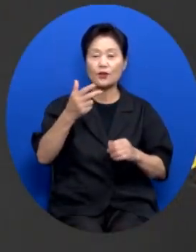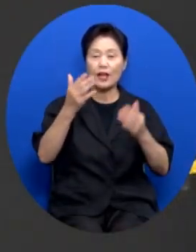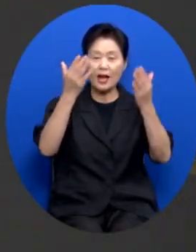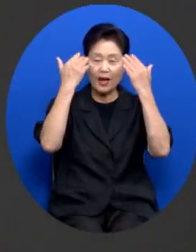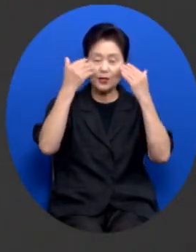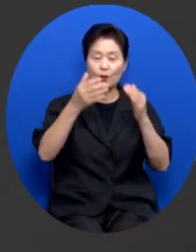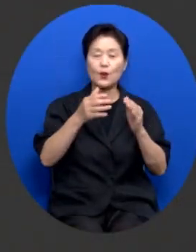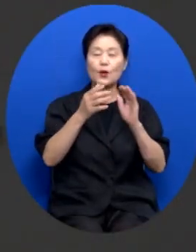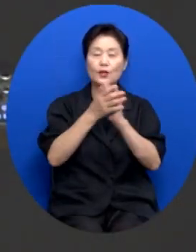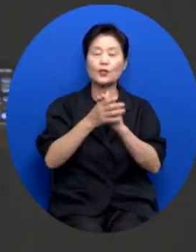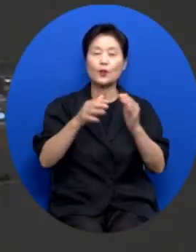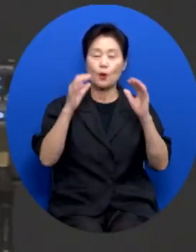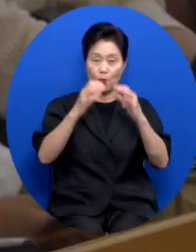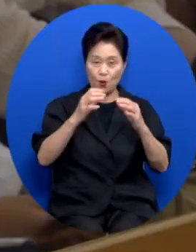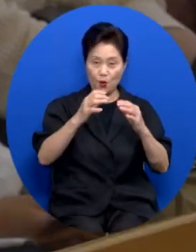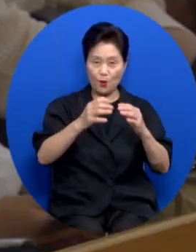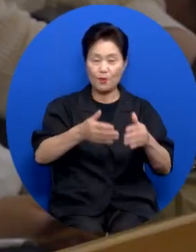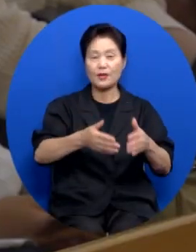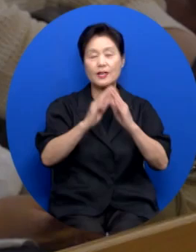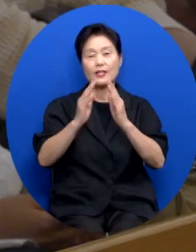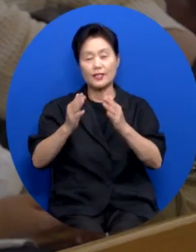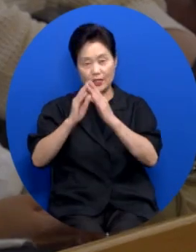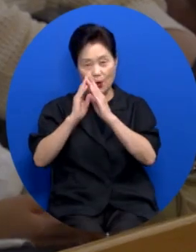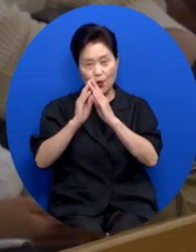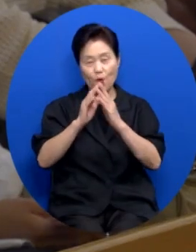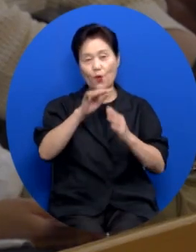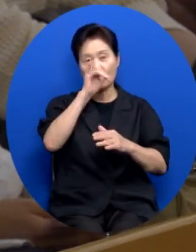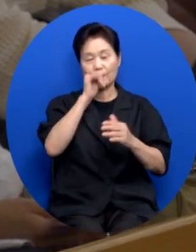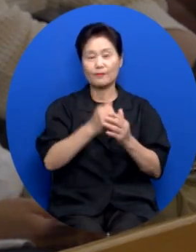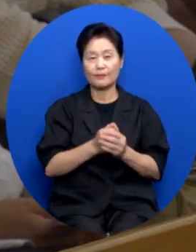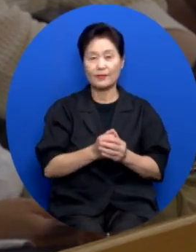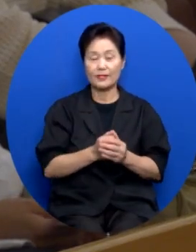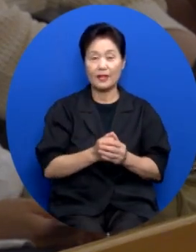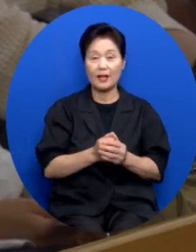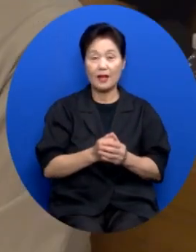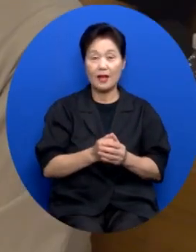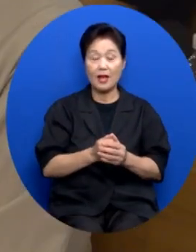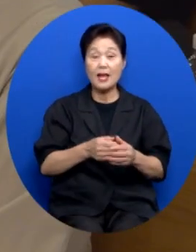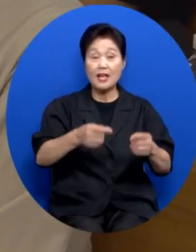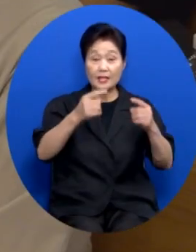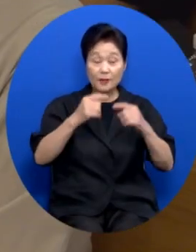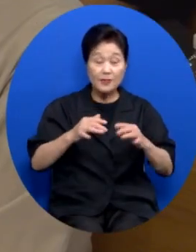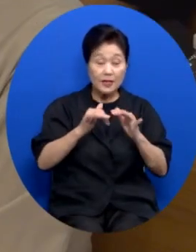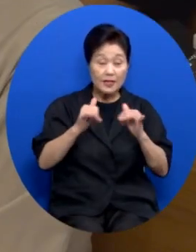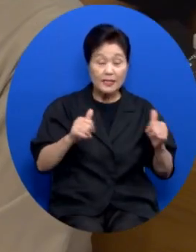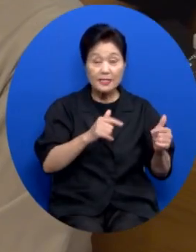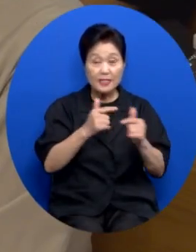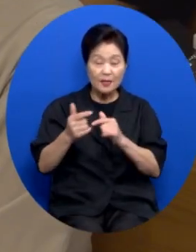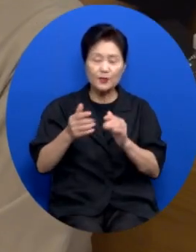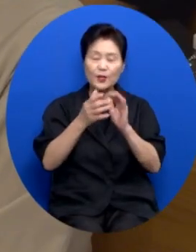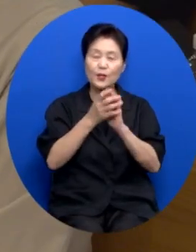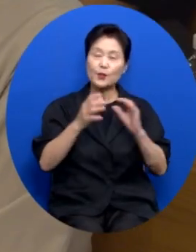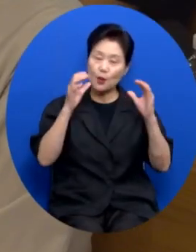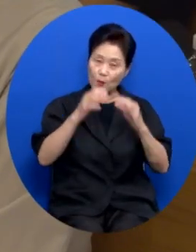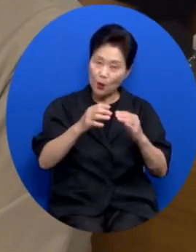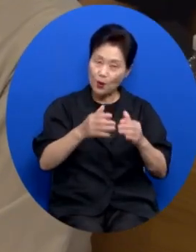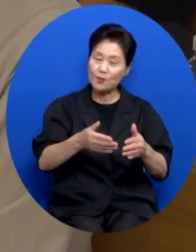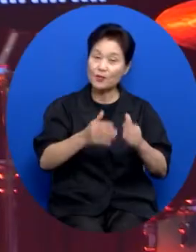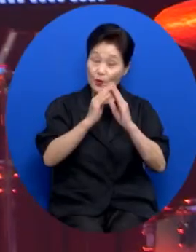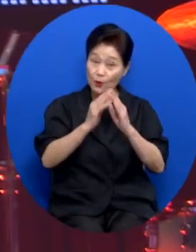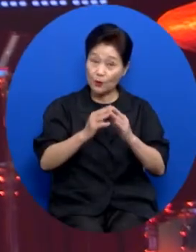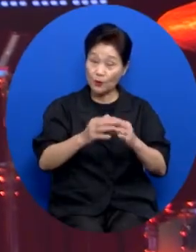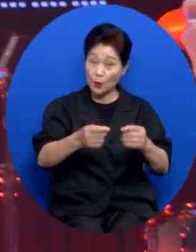세워 47개의 학교가 함께하고 있다며 현장에 참석한 이들이 기도 모임을 세우는 것에